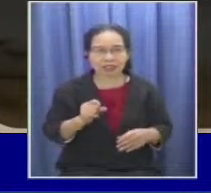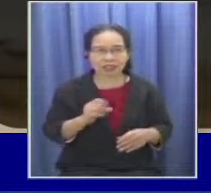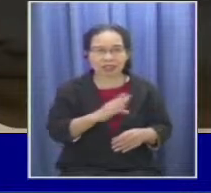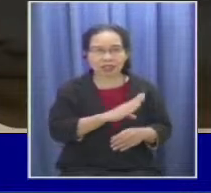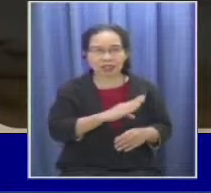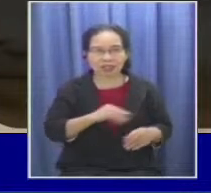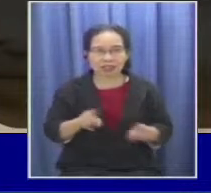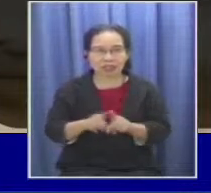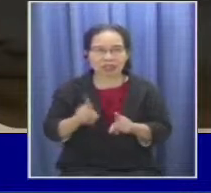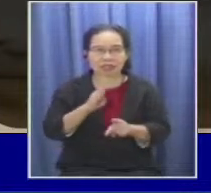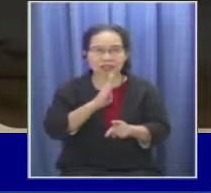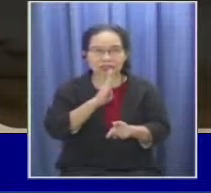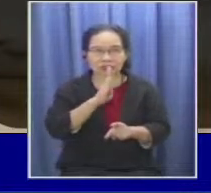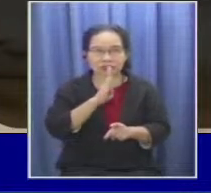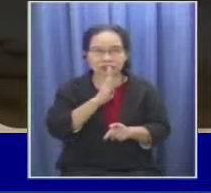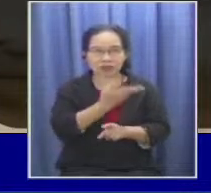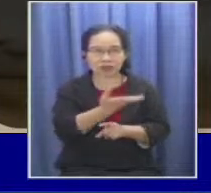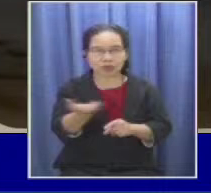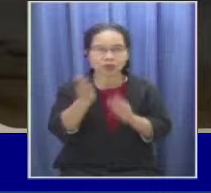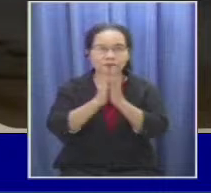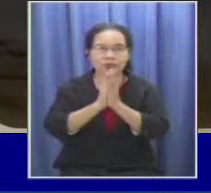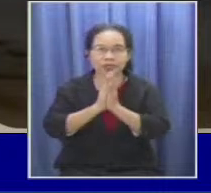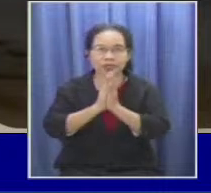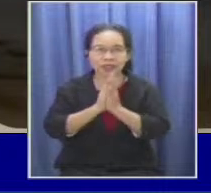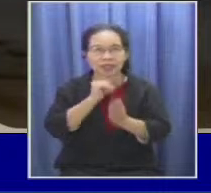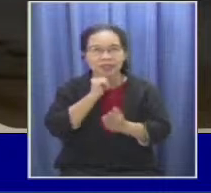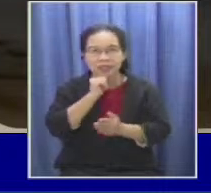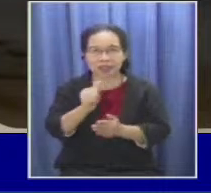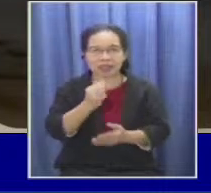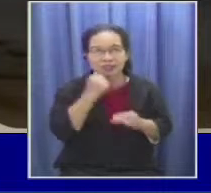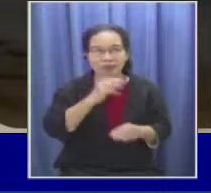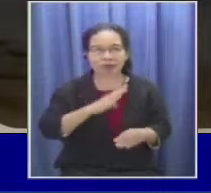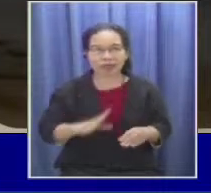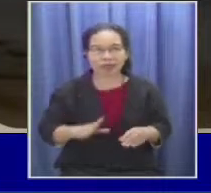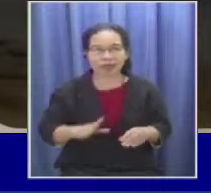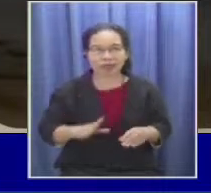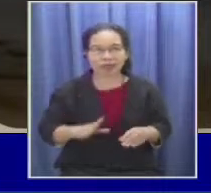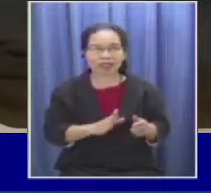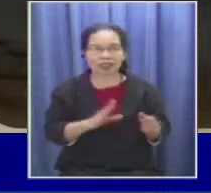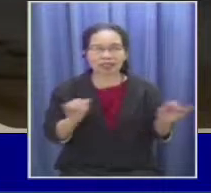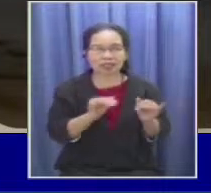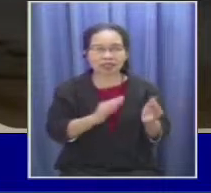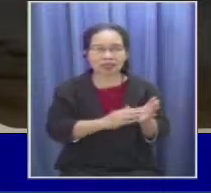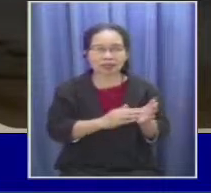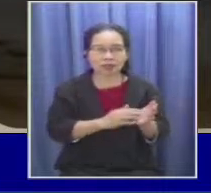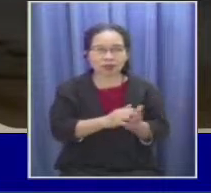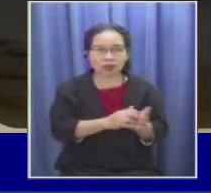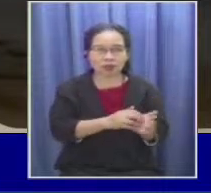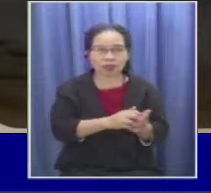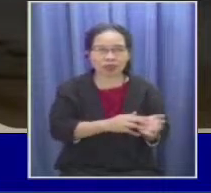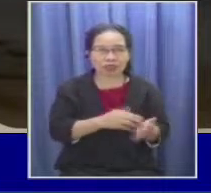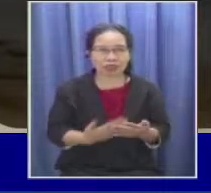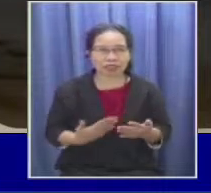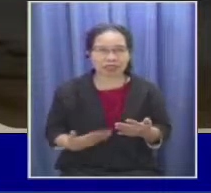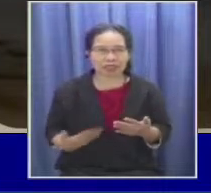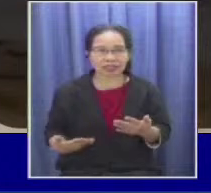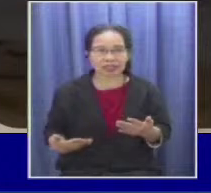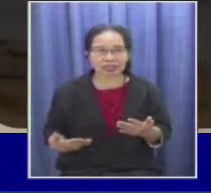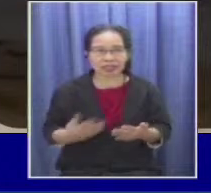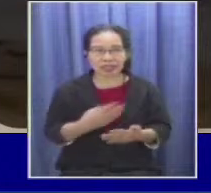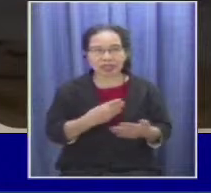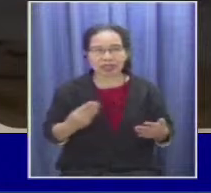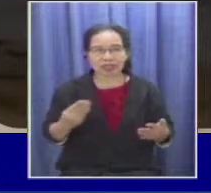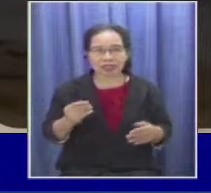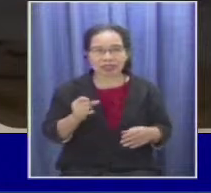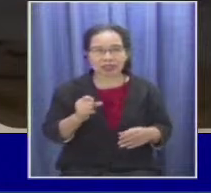mu ase wo badwam fa ni die ma wo yere fa ni die ma wo ba no so wo ba no ya de ya ne ho nya